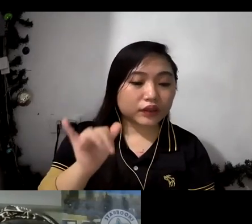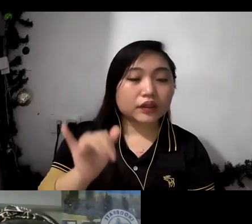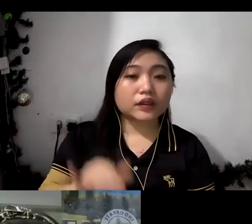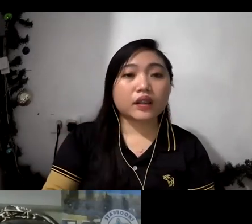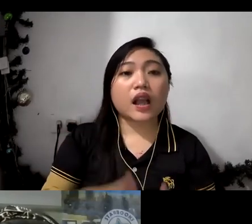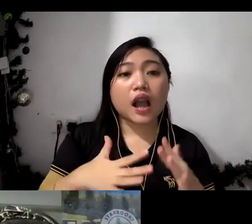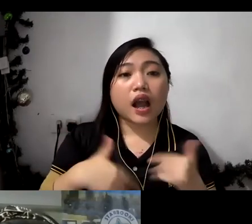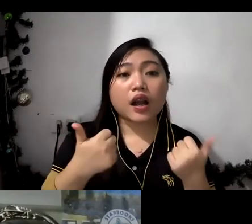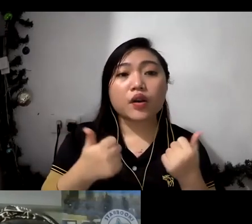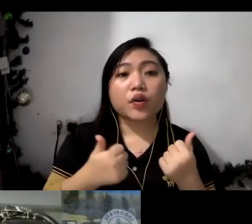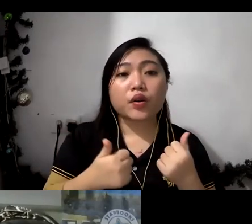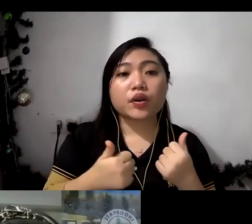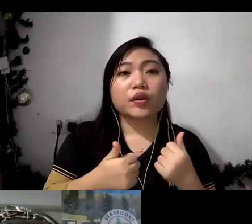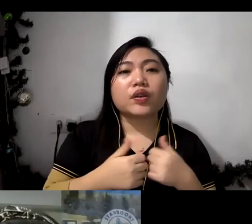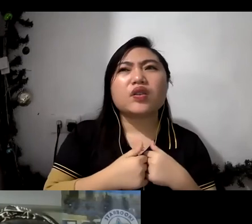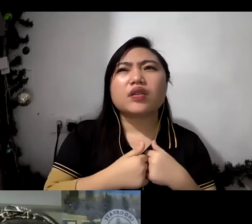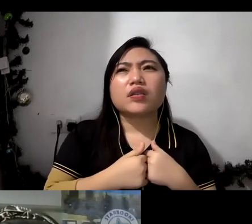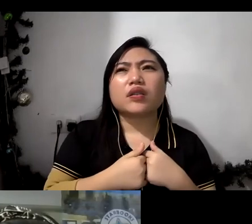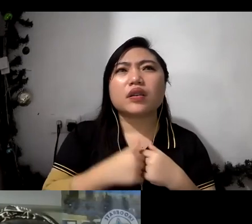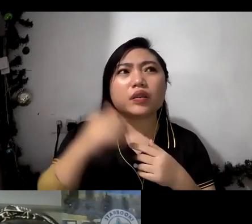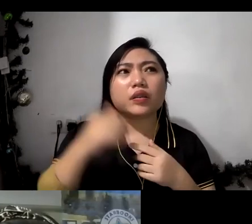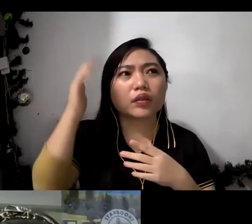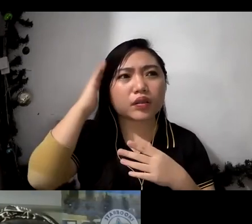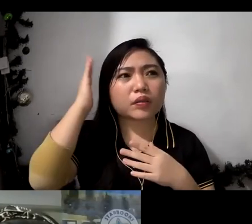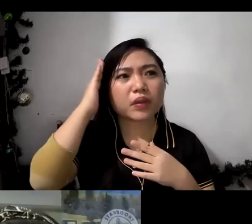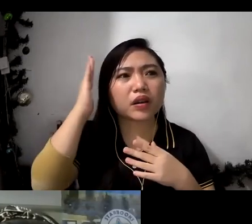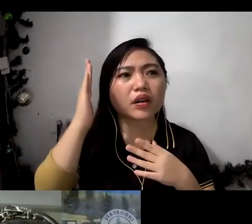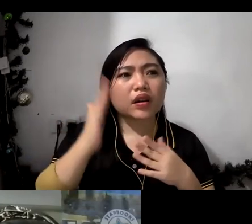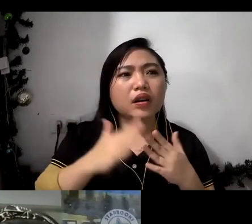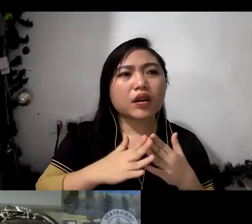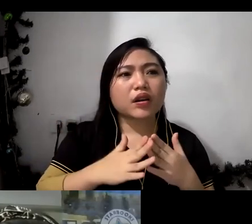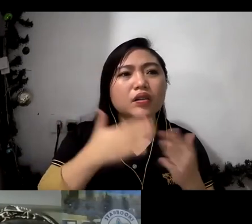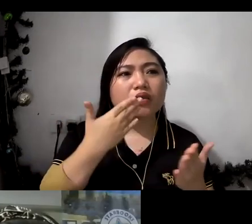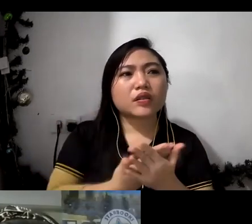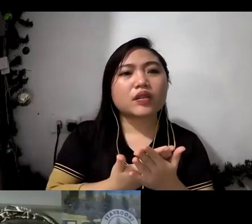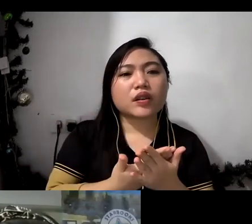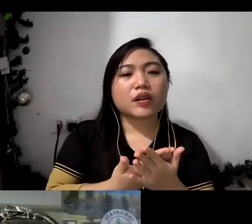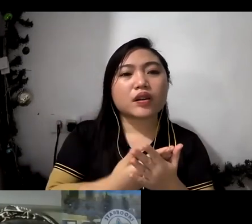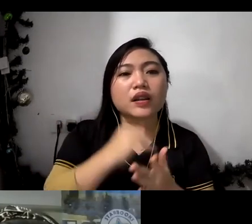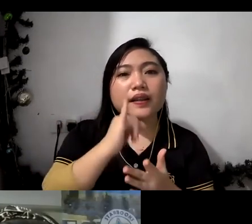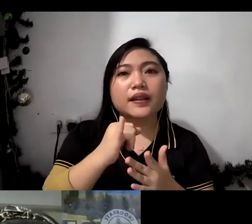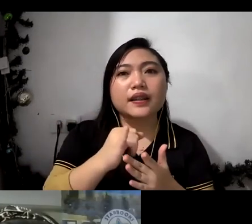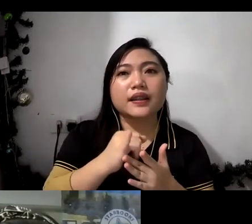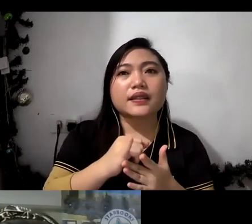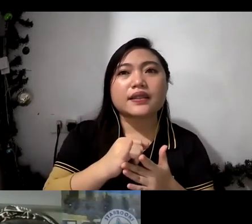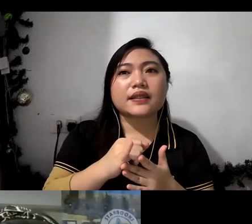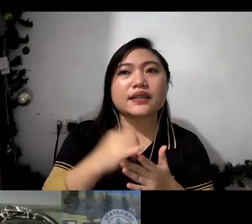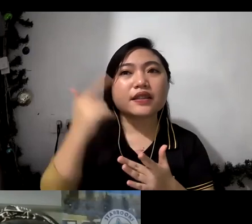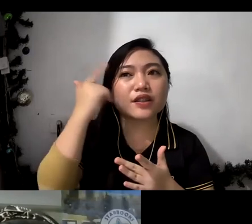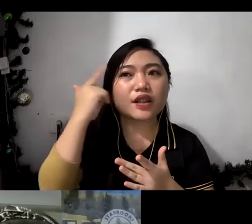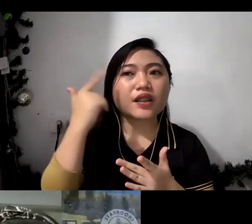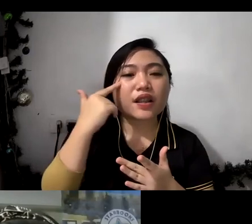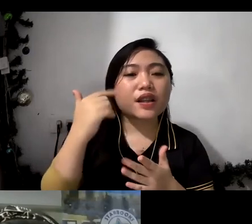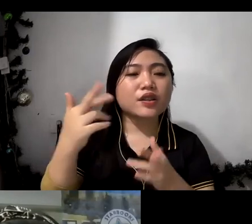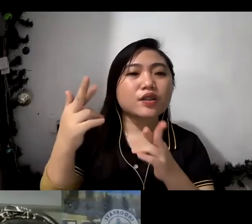position at mapaalala sa kanila ng part of the tenets of good governance is gender responsive governance, no?